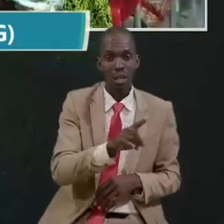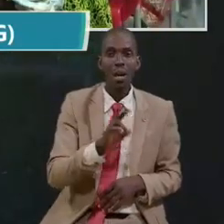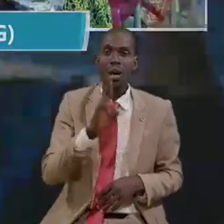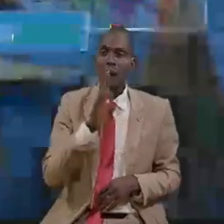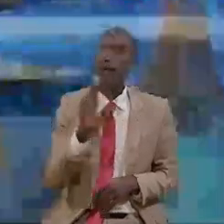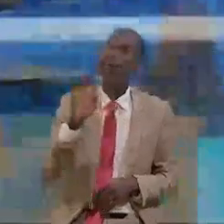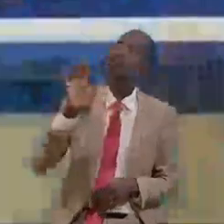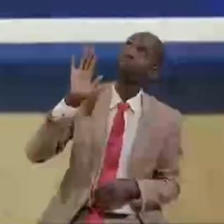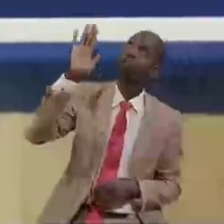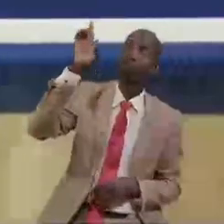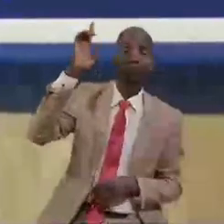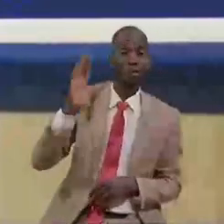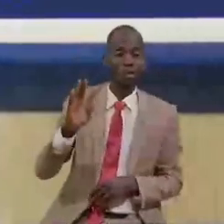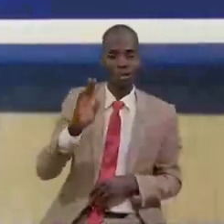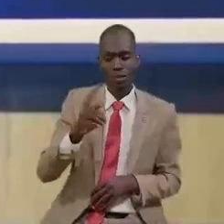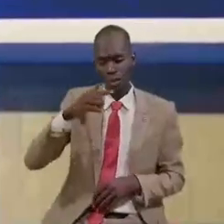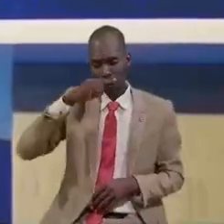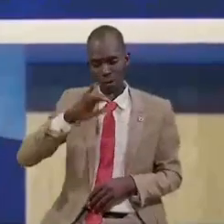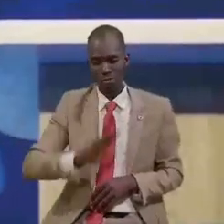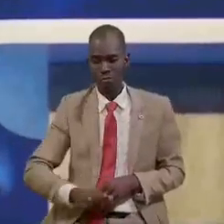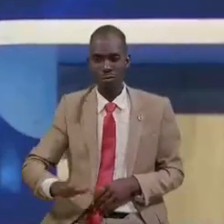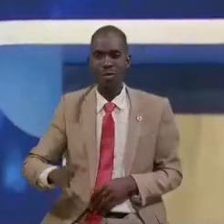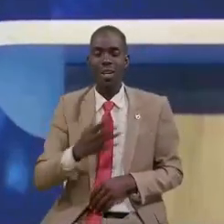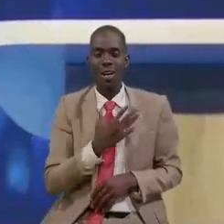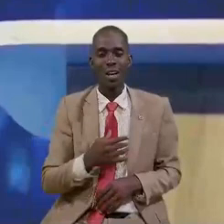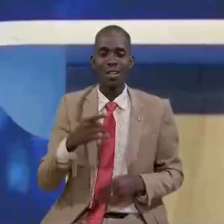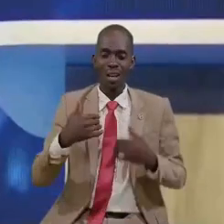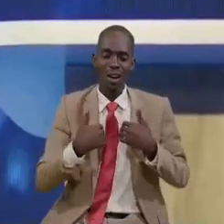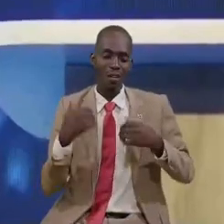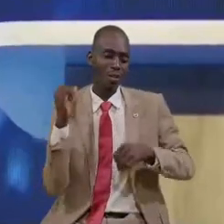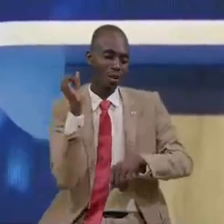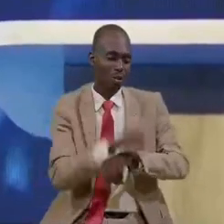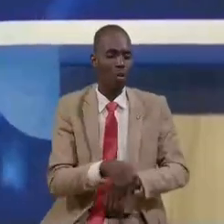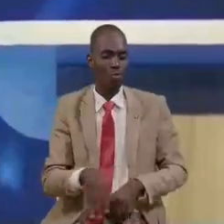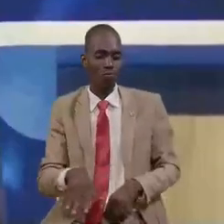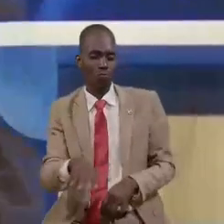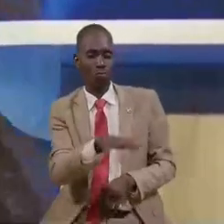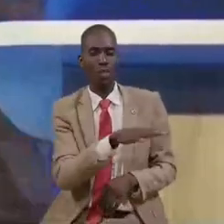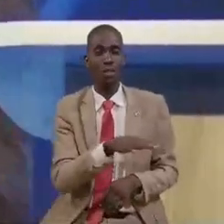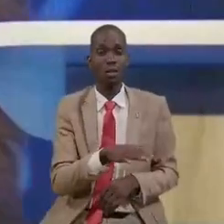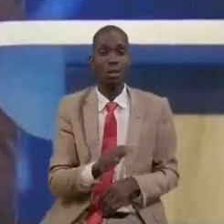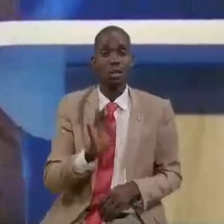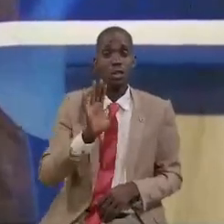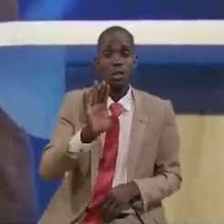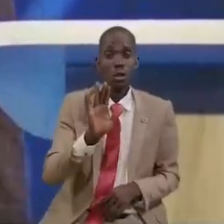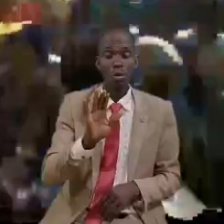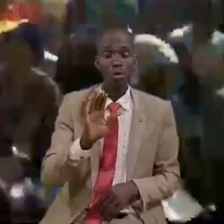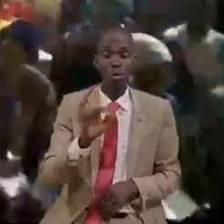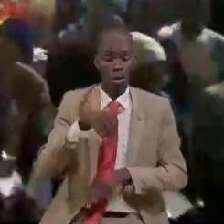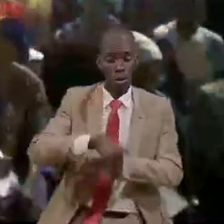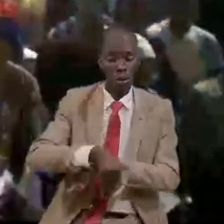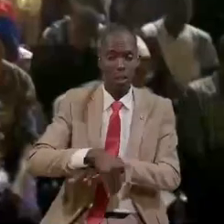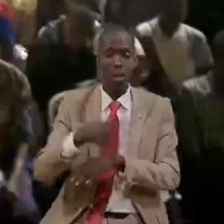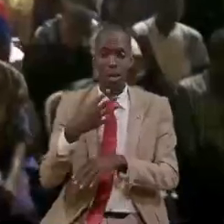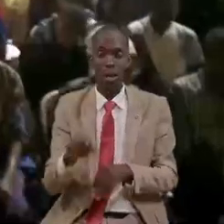vous petits enfants, vous êtes de Dieu, et vous les avez vaincus. Oui, votre soirée